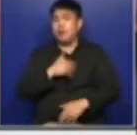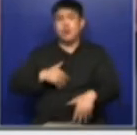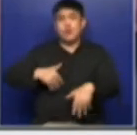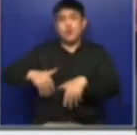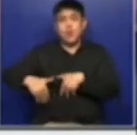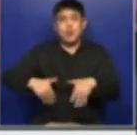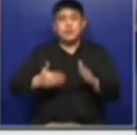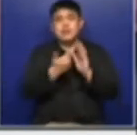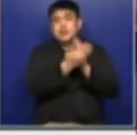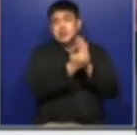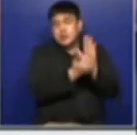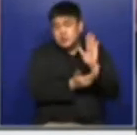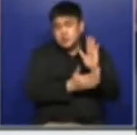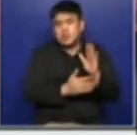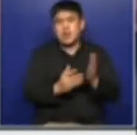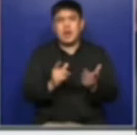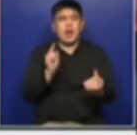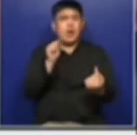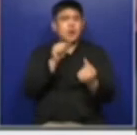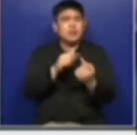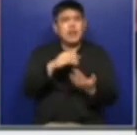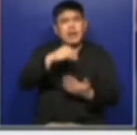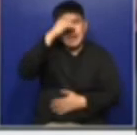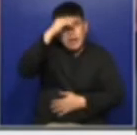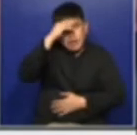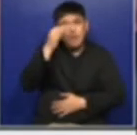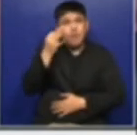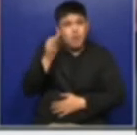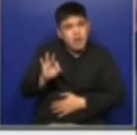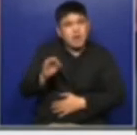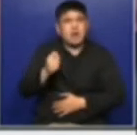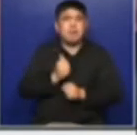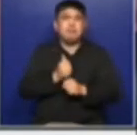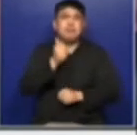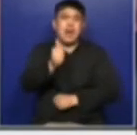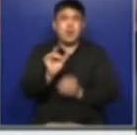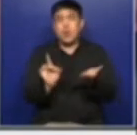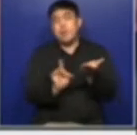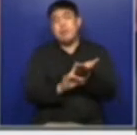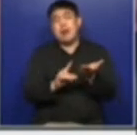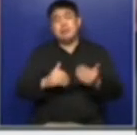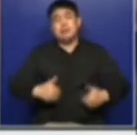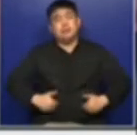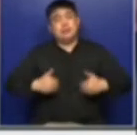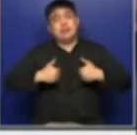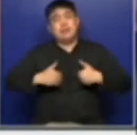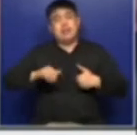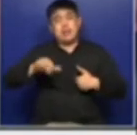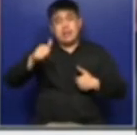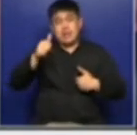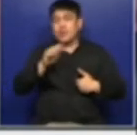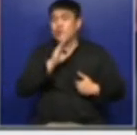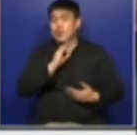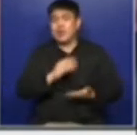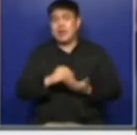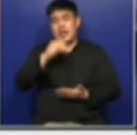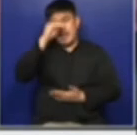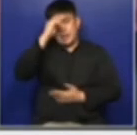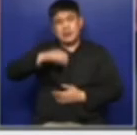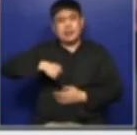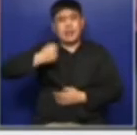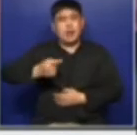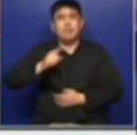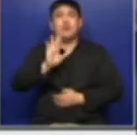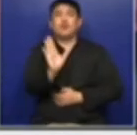งการศึกษาได้อย่างมีคุณภาพนะครับโดยที่ไม่มีต้นทุนนะครับแล้วก็มี